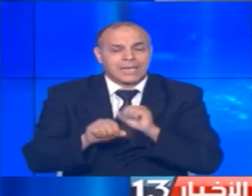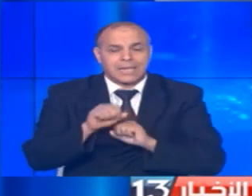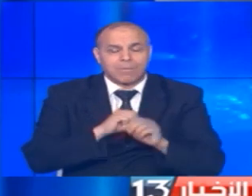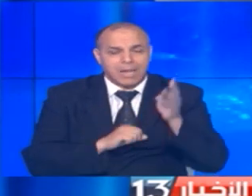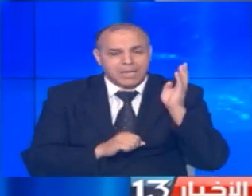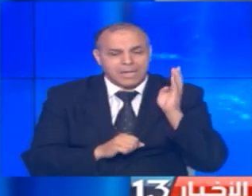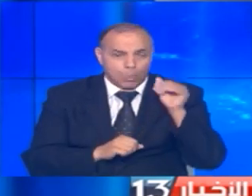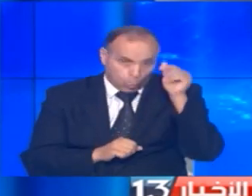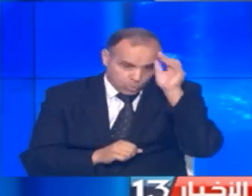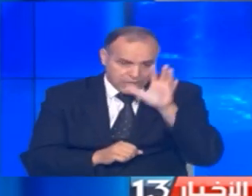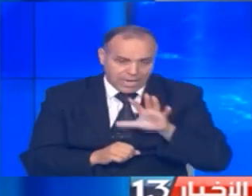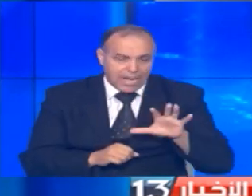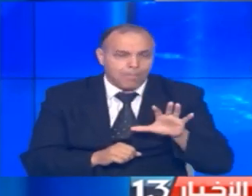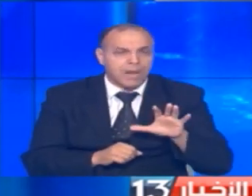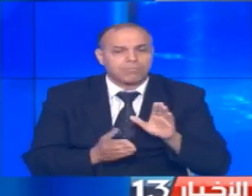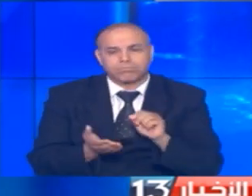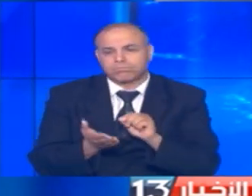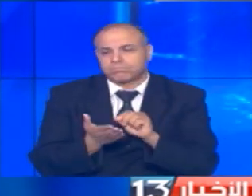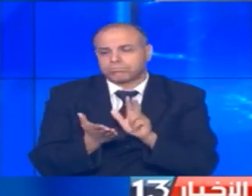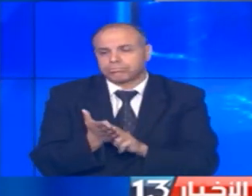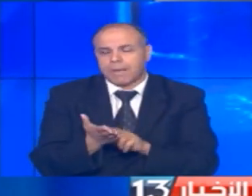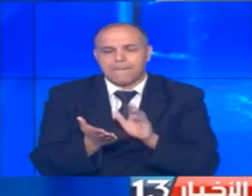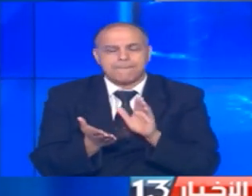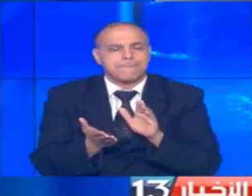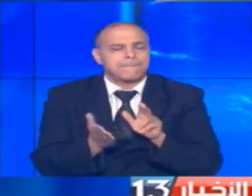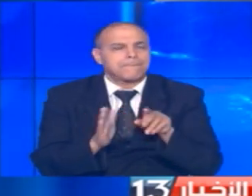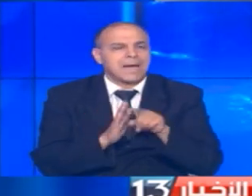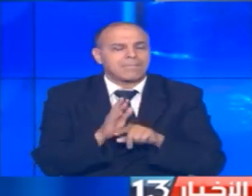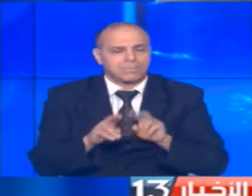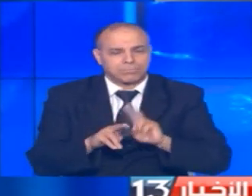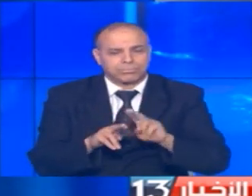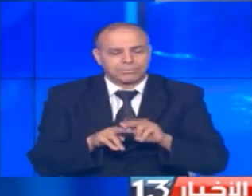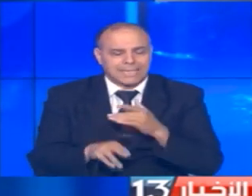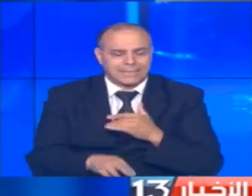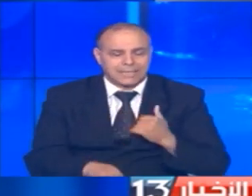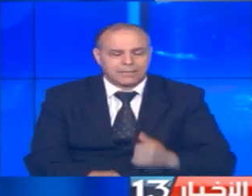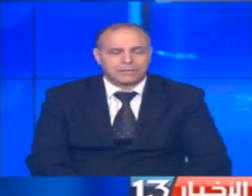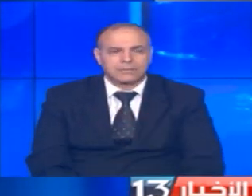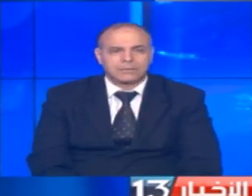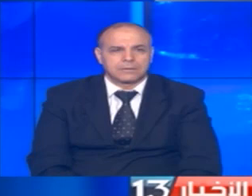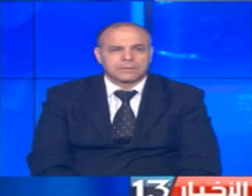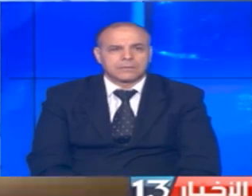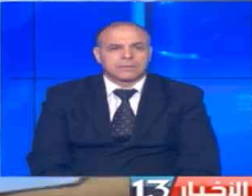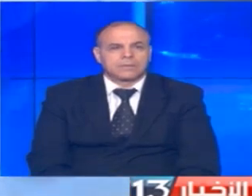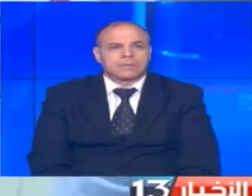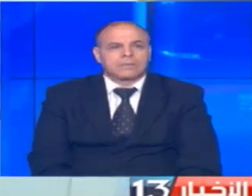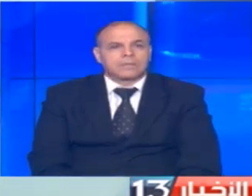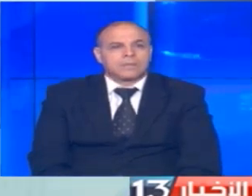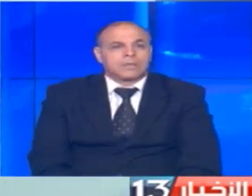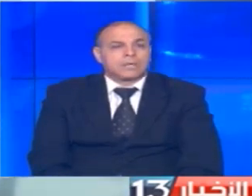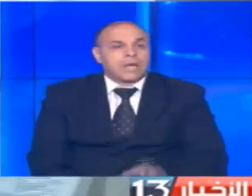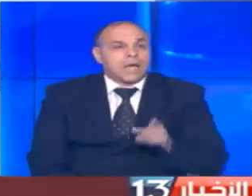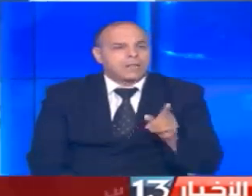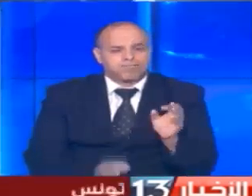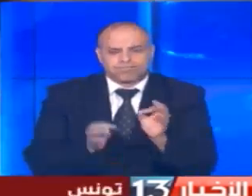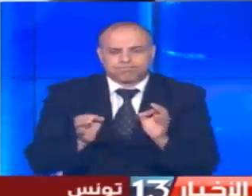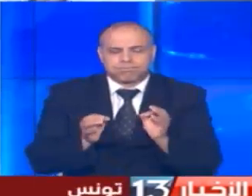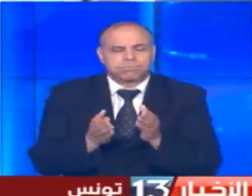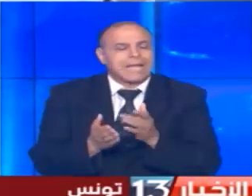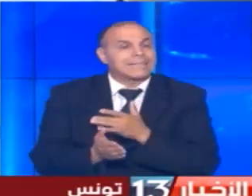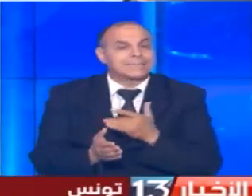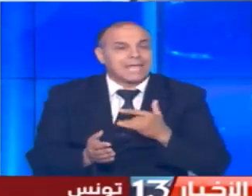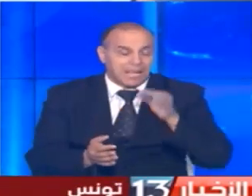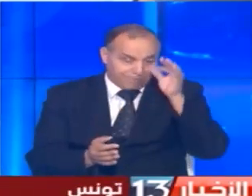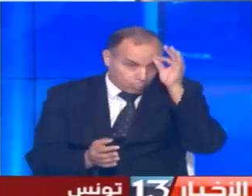ندوة وطنية حول تفعيل برامج إصلاح القطاع الصحي. في إطار حوكمة القطاع الصحي